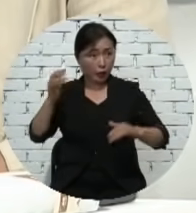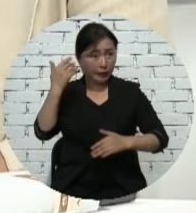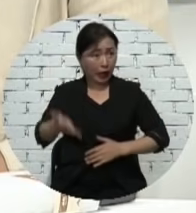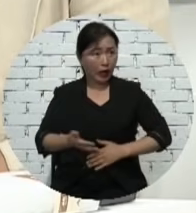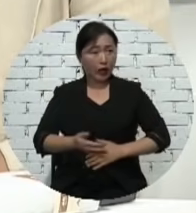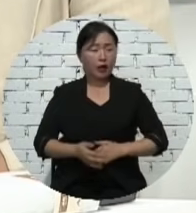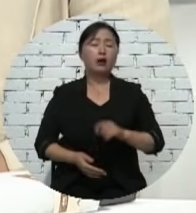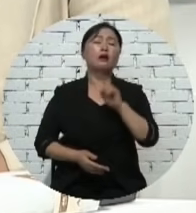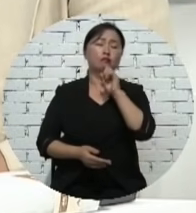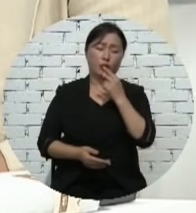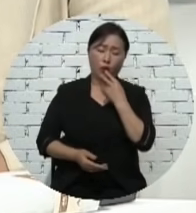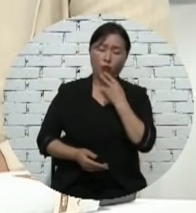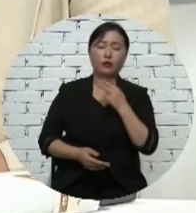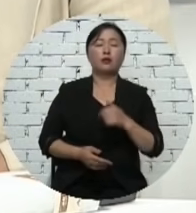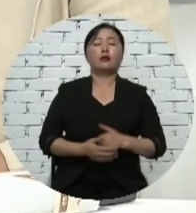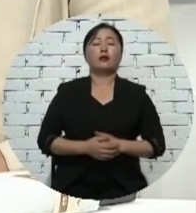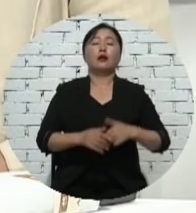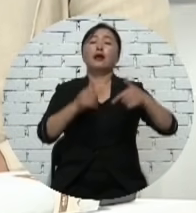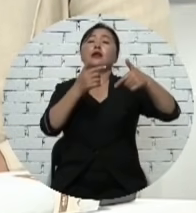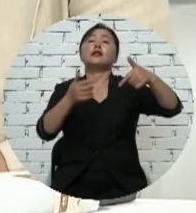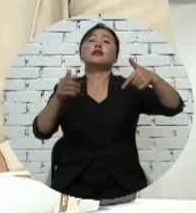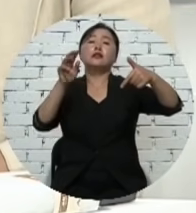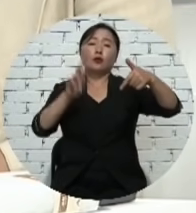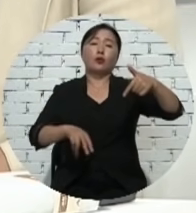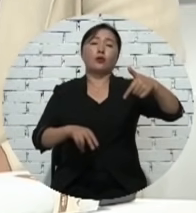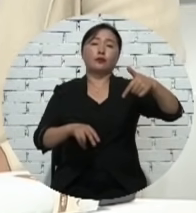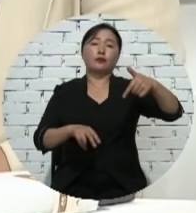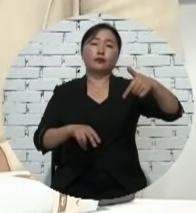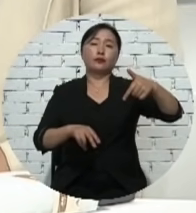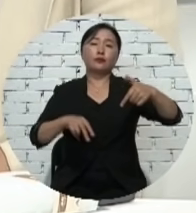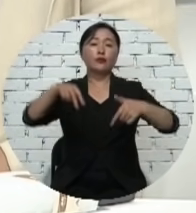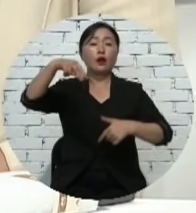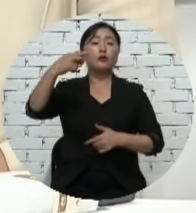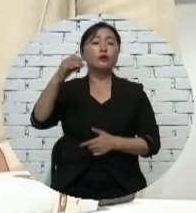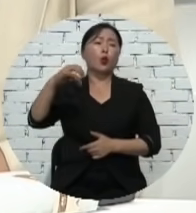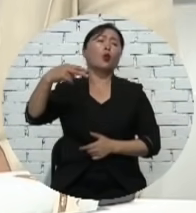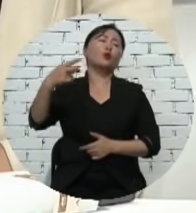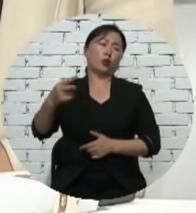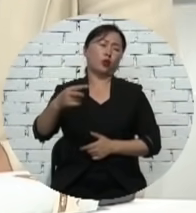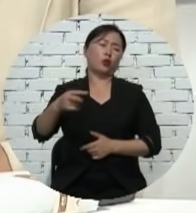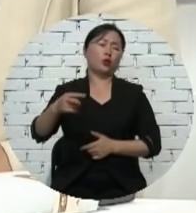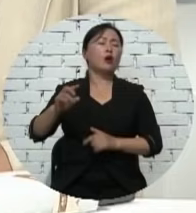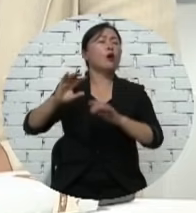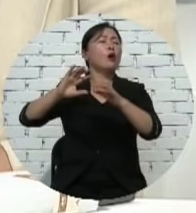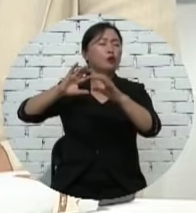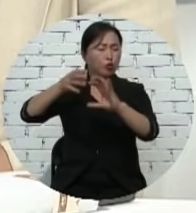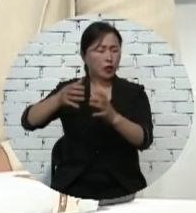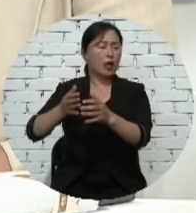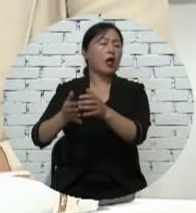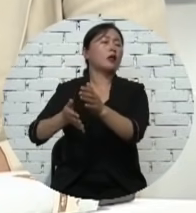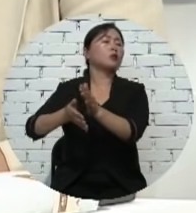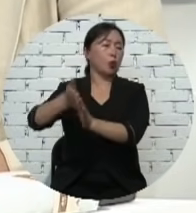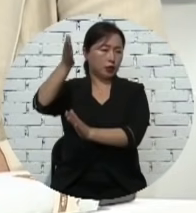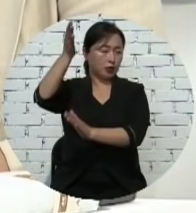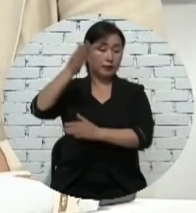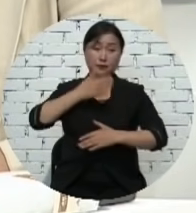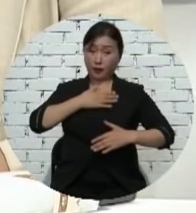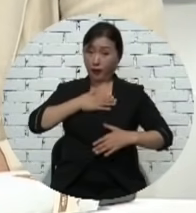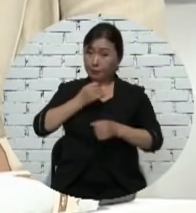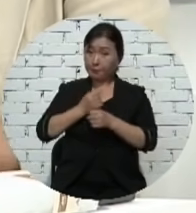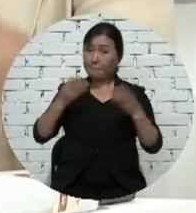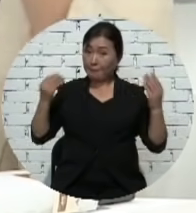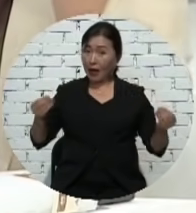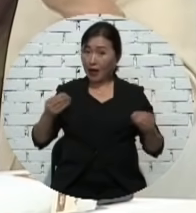네. 송도를 거기다 건설하겠다는 겁니다. 송도. 송도에 가보면 송도는 학교 조금 있고. 다르죠. 그건 국제도시였고. 그거를 제가 만드는